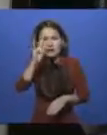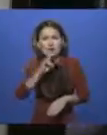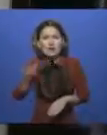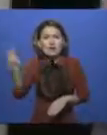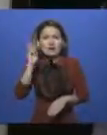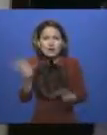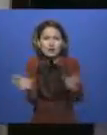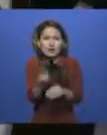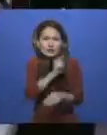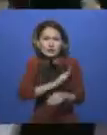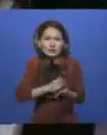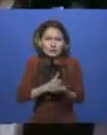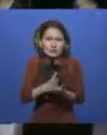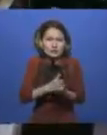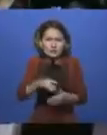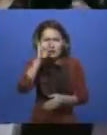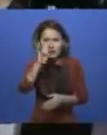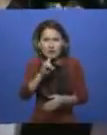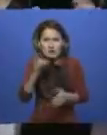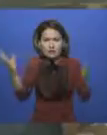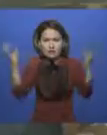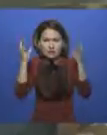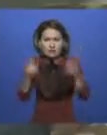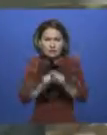елшілігінің қызметкерлері қатысты.